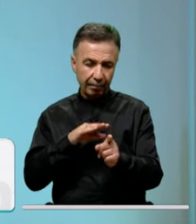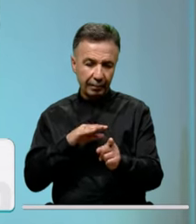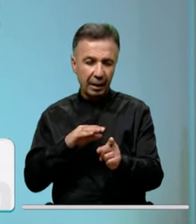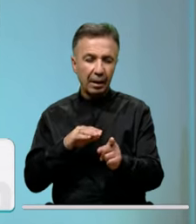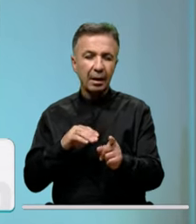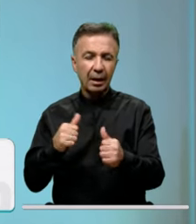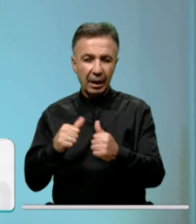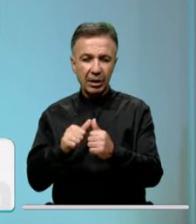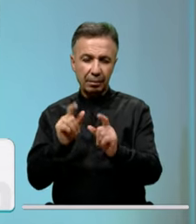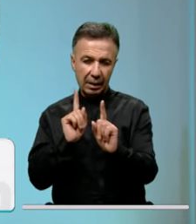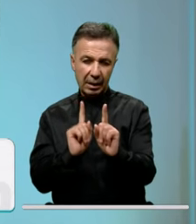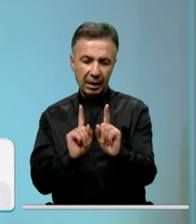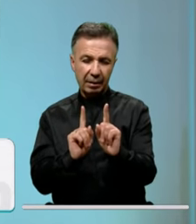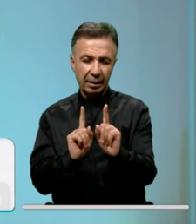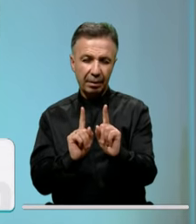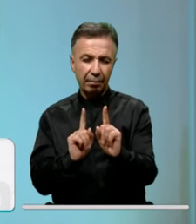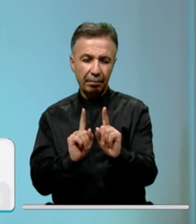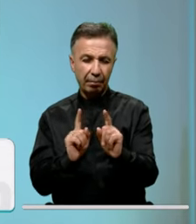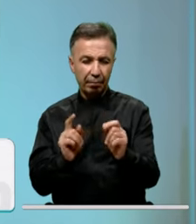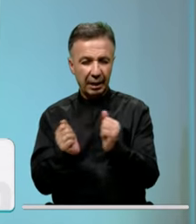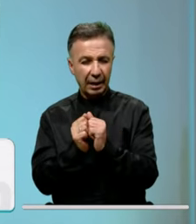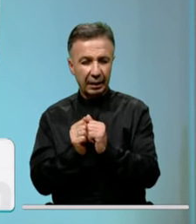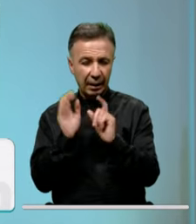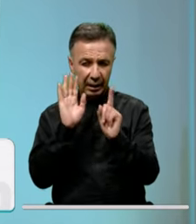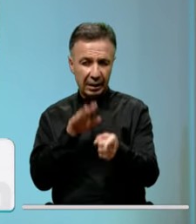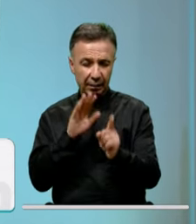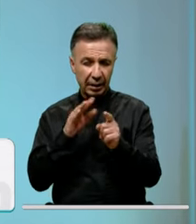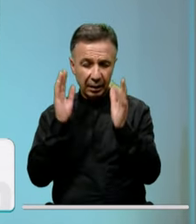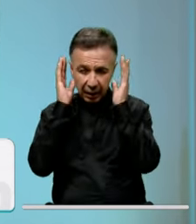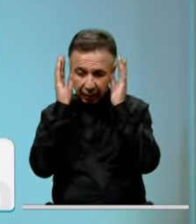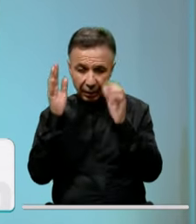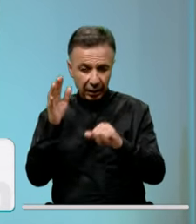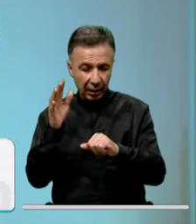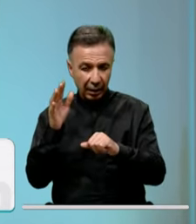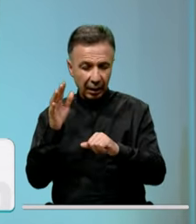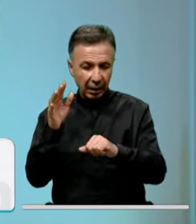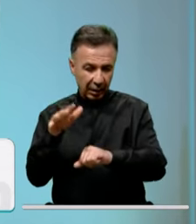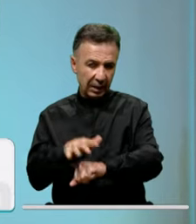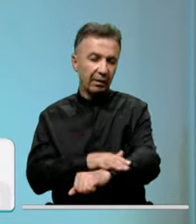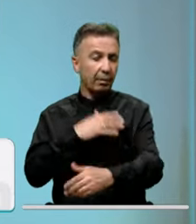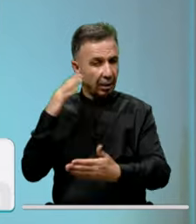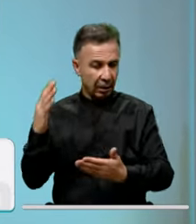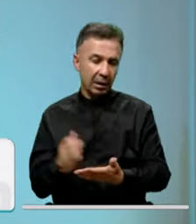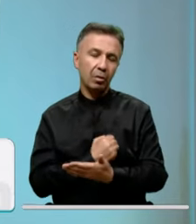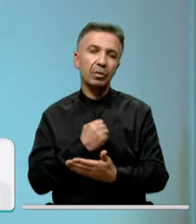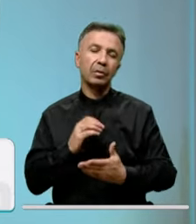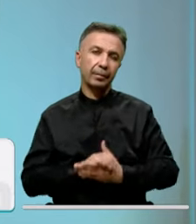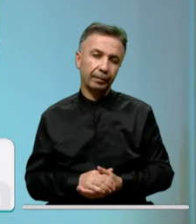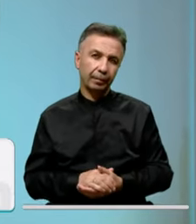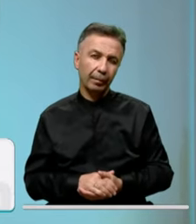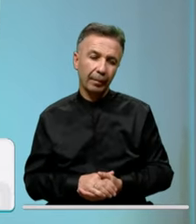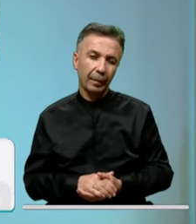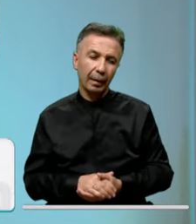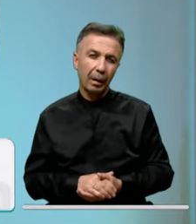arkamda bana tabi oluyor, cemaatle kılıyoruz. Bu da cemaat sevabı mıdır? Evet, bu da cemaatle kılınan bir